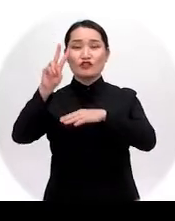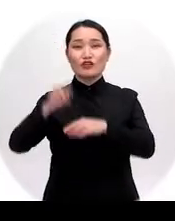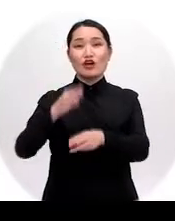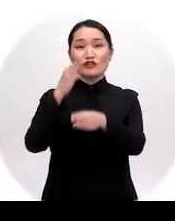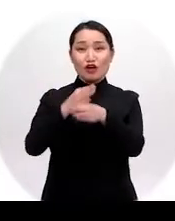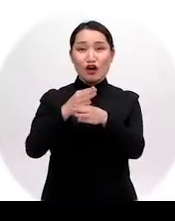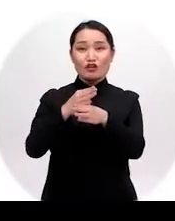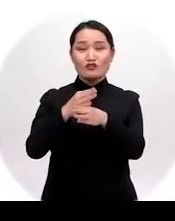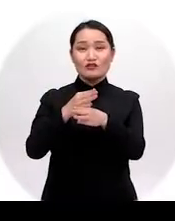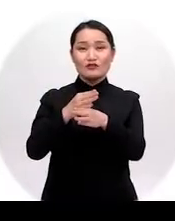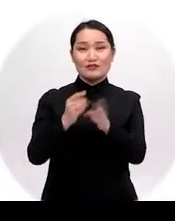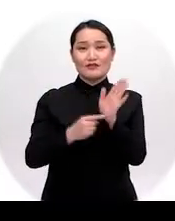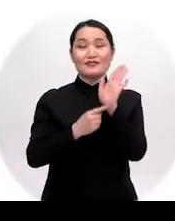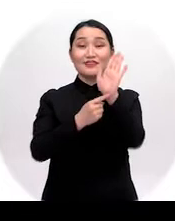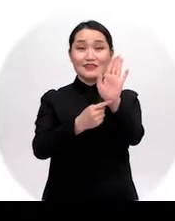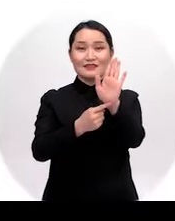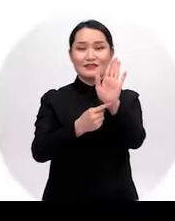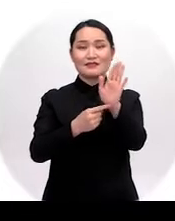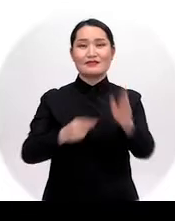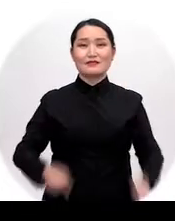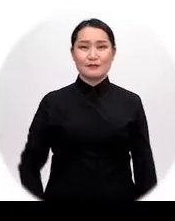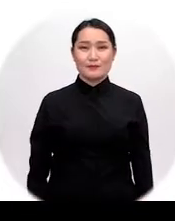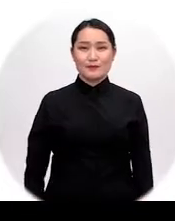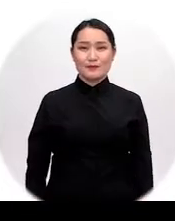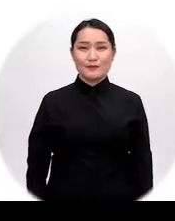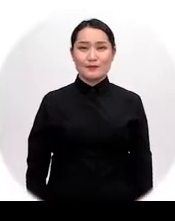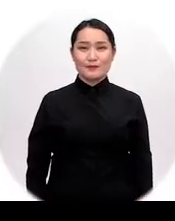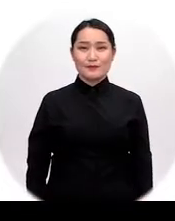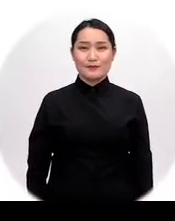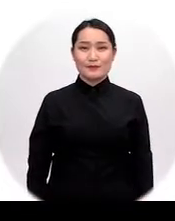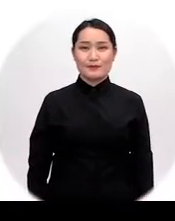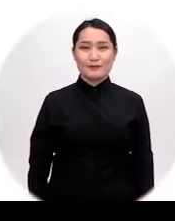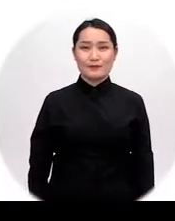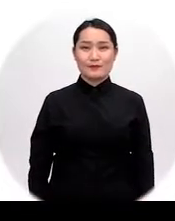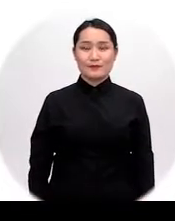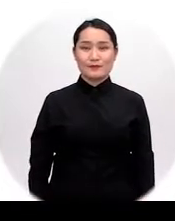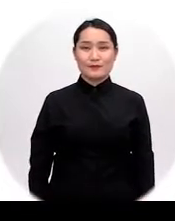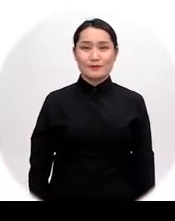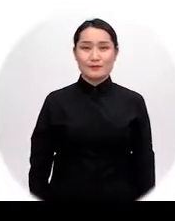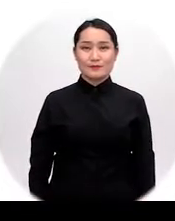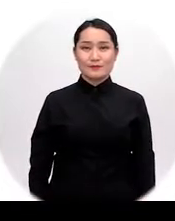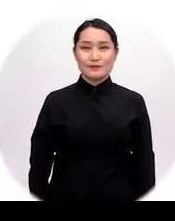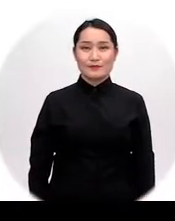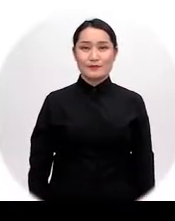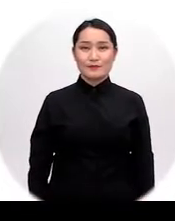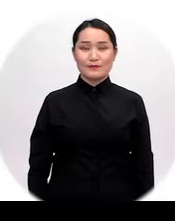1-12 тооны дүрсийг үзүүлсэн байдаг бах нь байна. За, одоо багш нь энэ цагаас салгаад танарт үзүүлье.